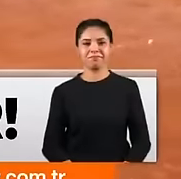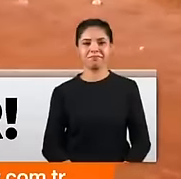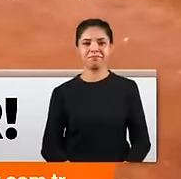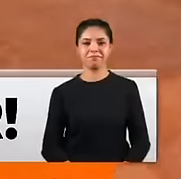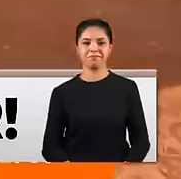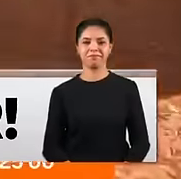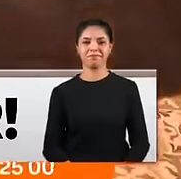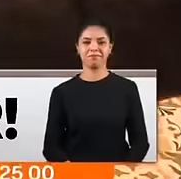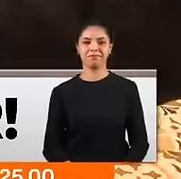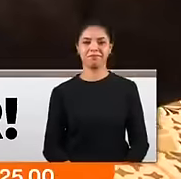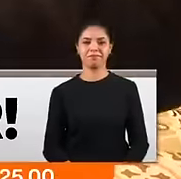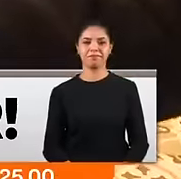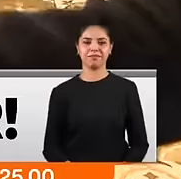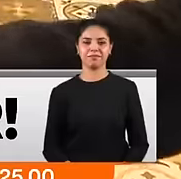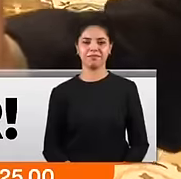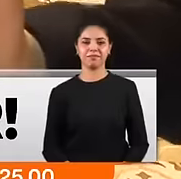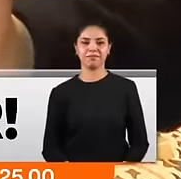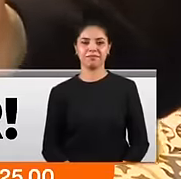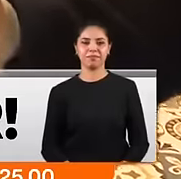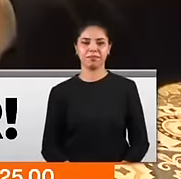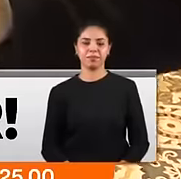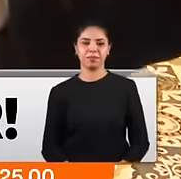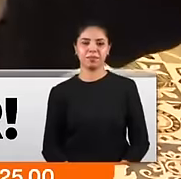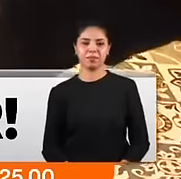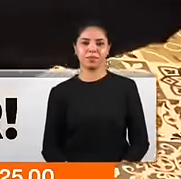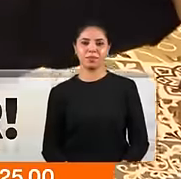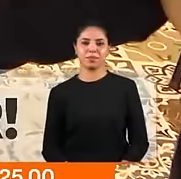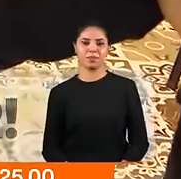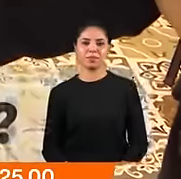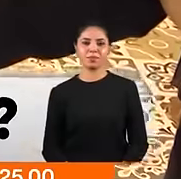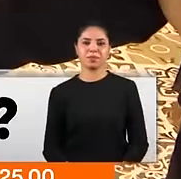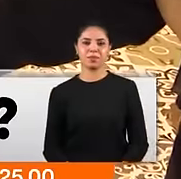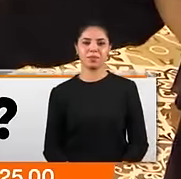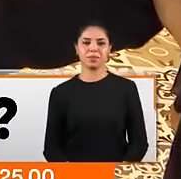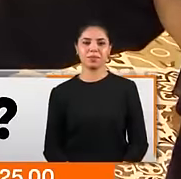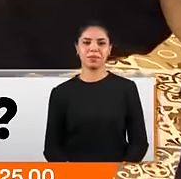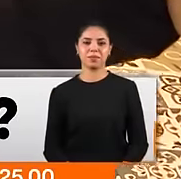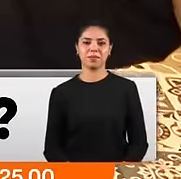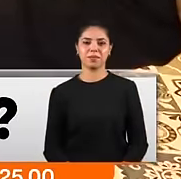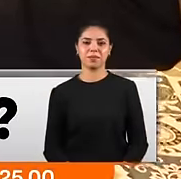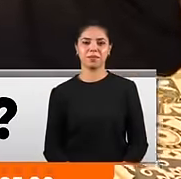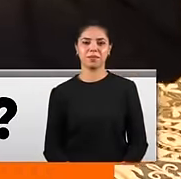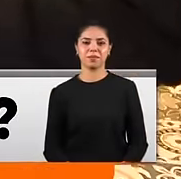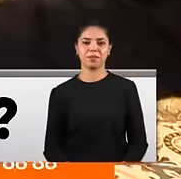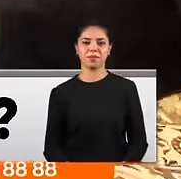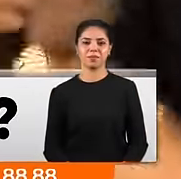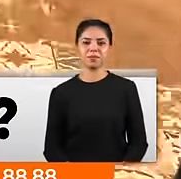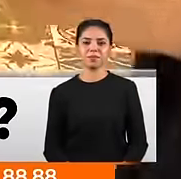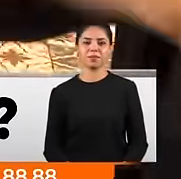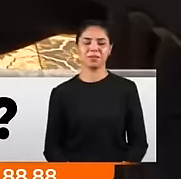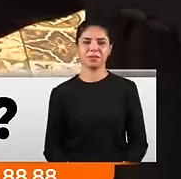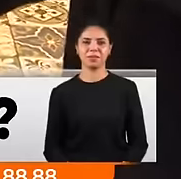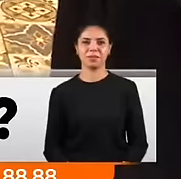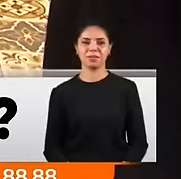Yunanlılar bilmez ki bunu. Bizden öğrendiler. Ama galiba biz onlardan almışız. Hayır. Onlar bizden çaldı. Öyle mi